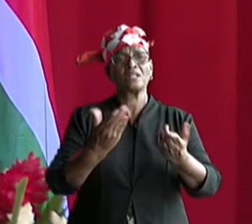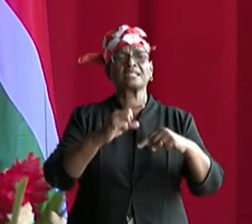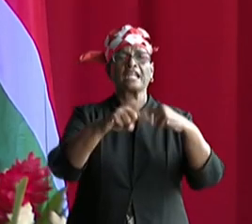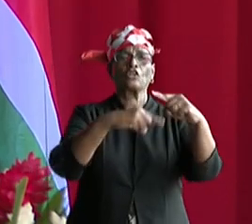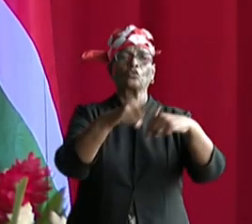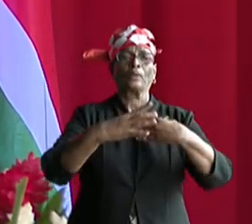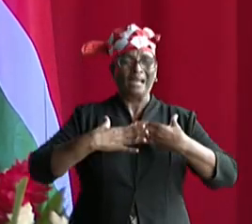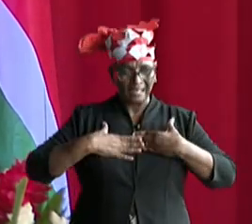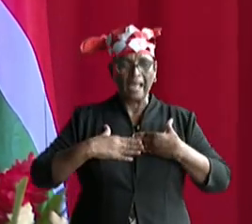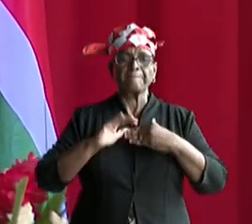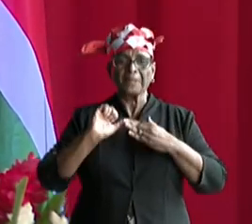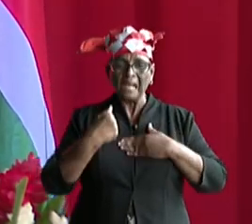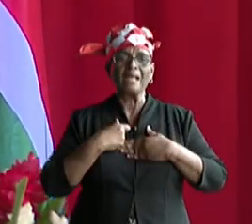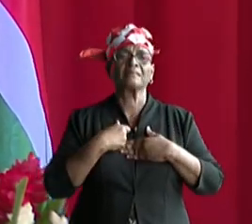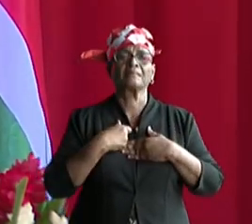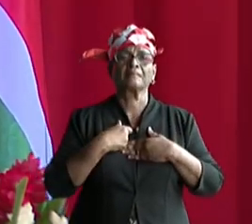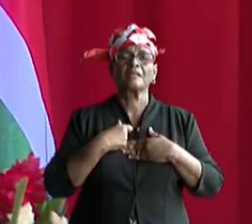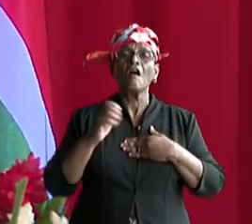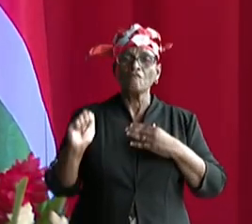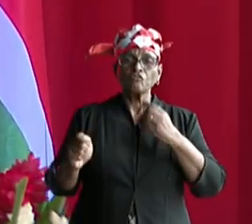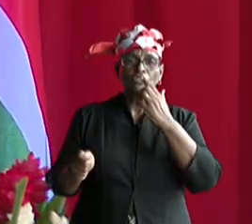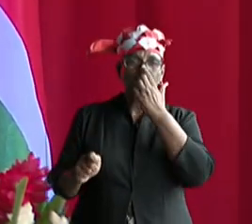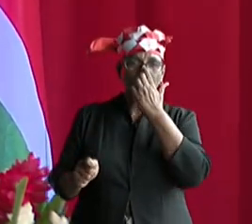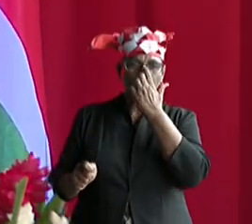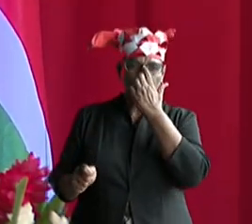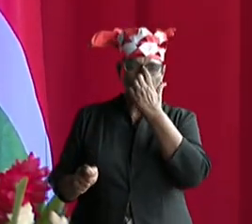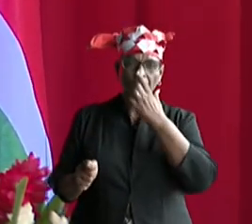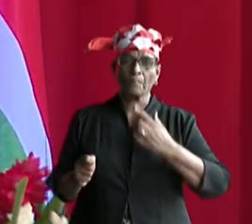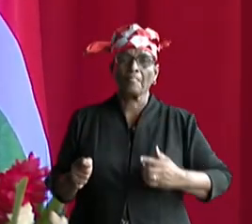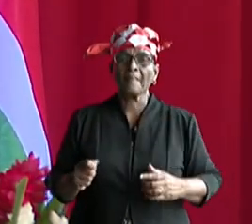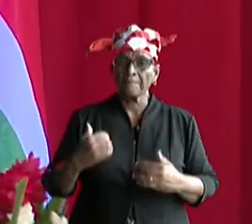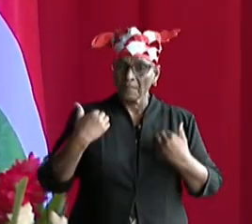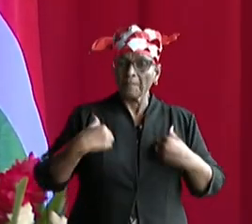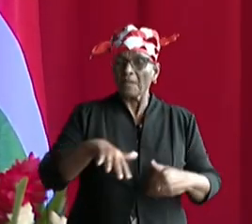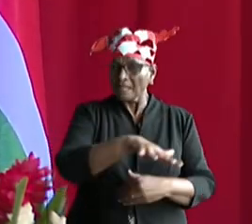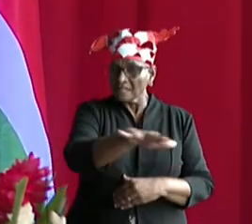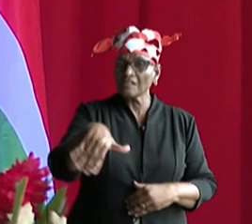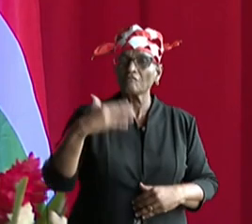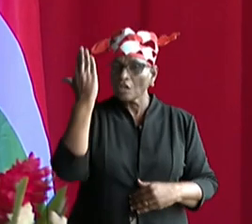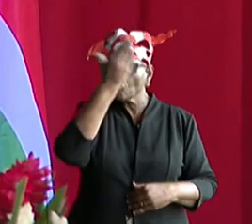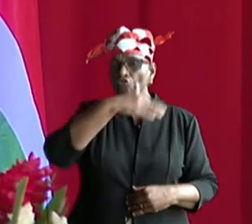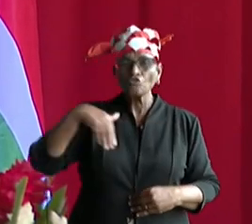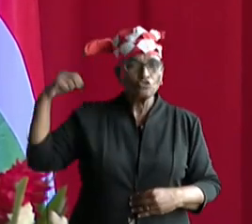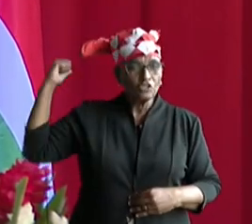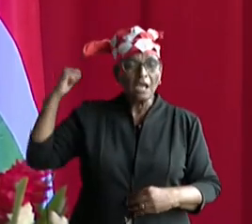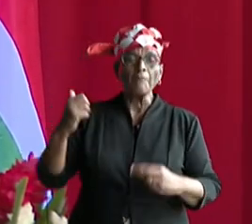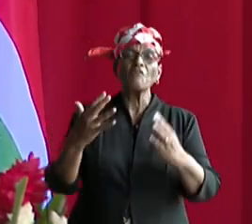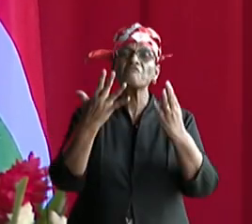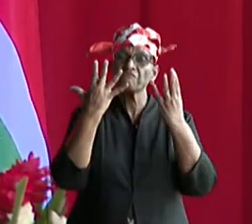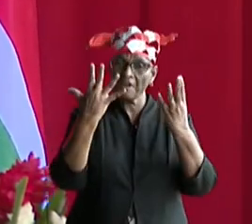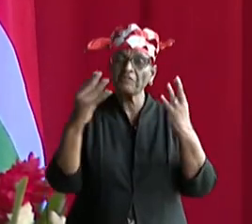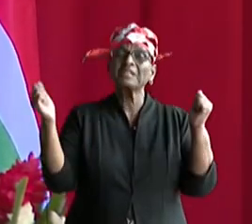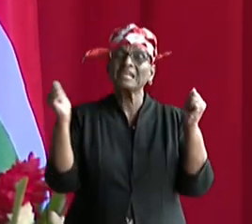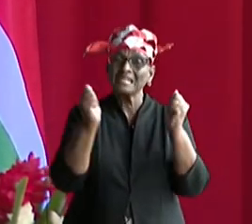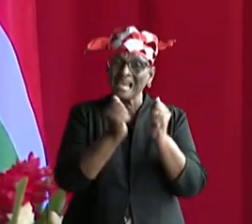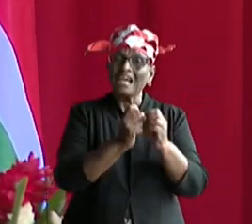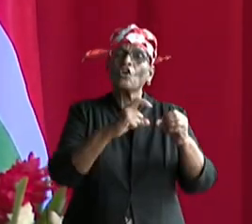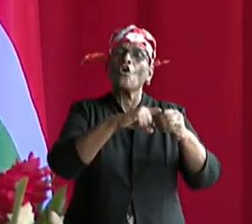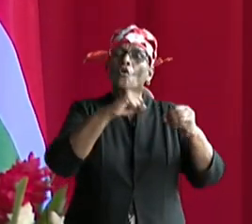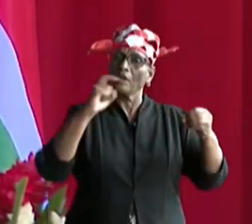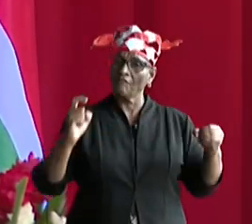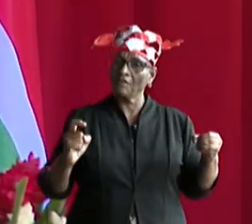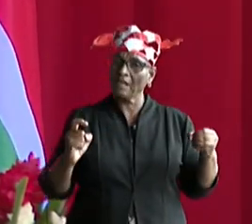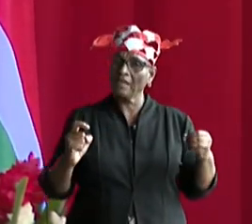ontwikkeling. Meneer de voorzitter, volk van Suriname, bij 45 jaar onafhankelijkheid staan